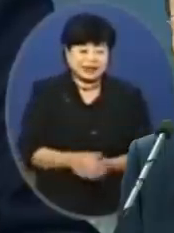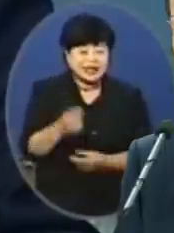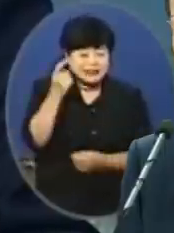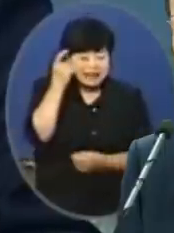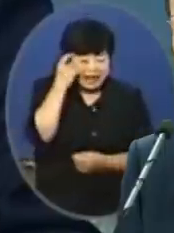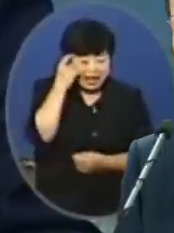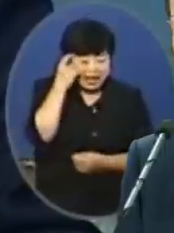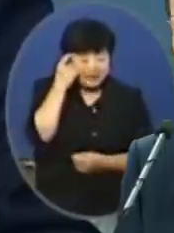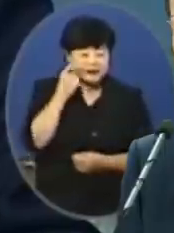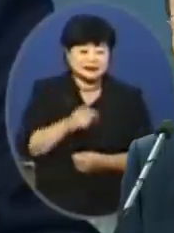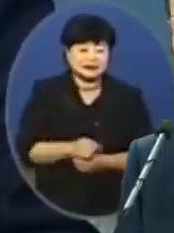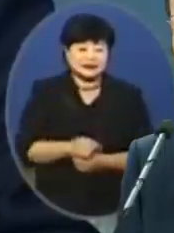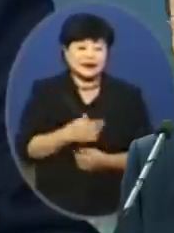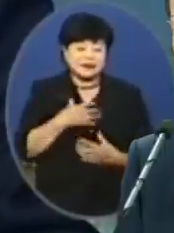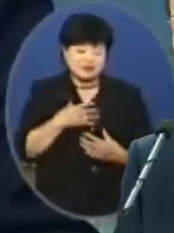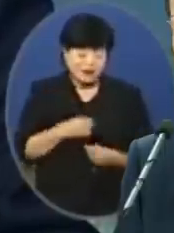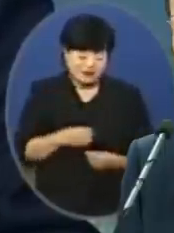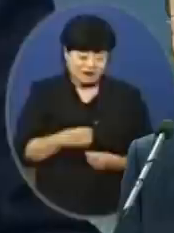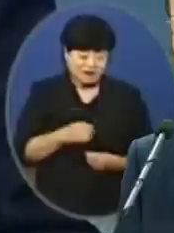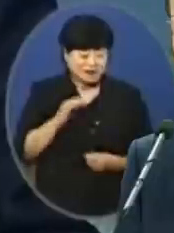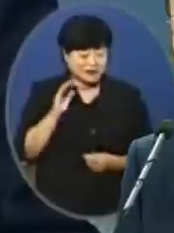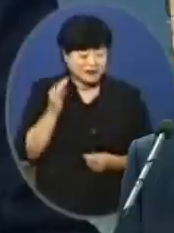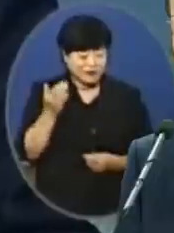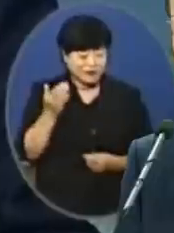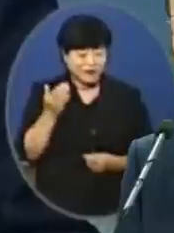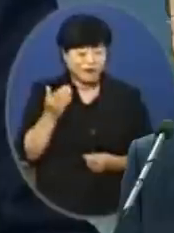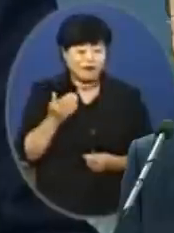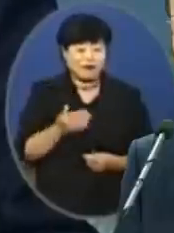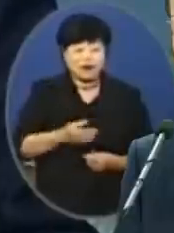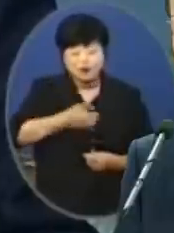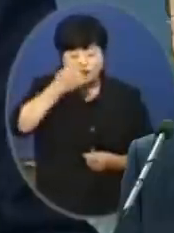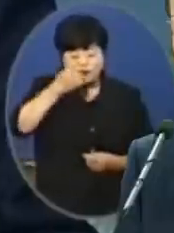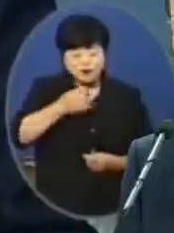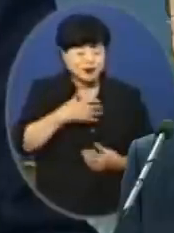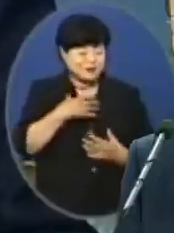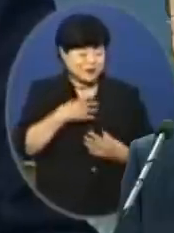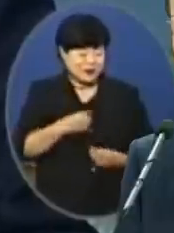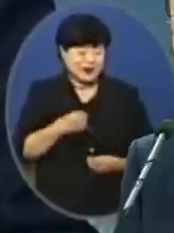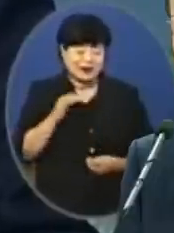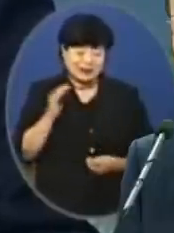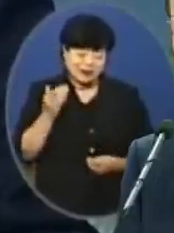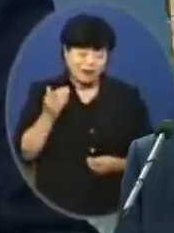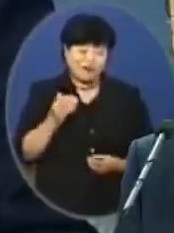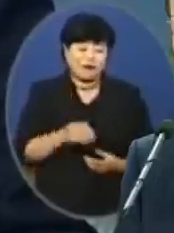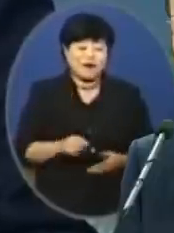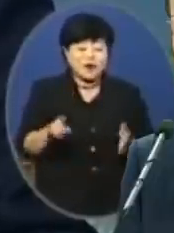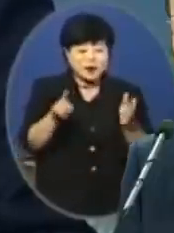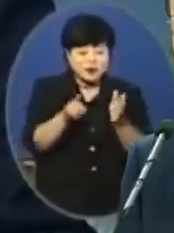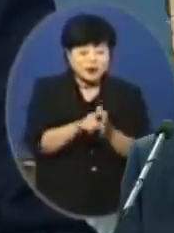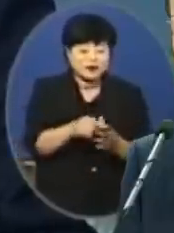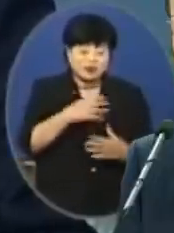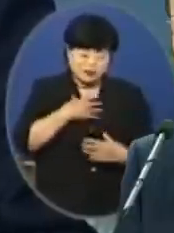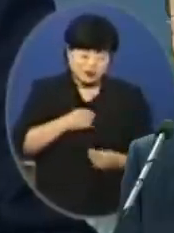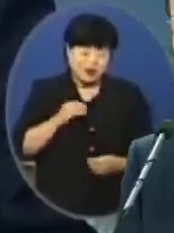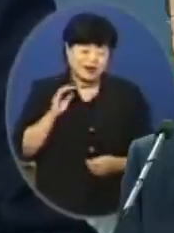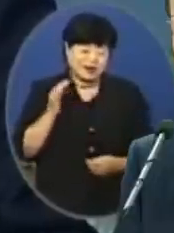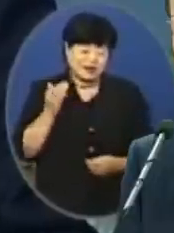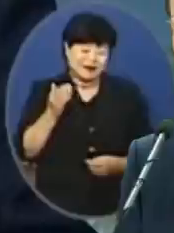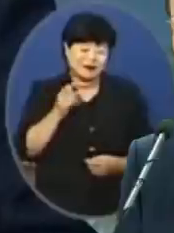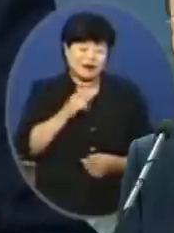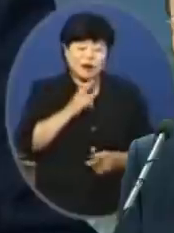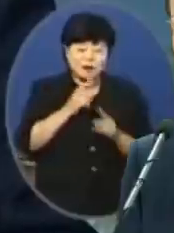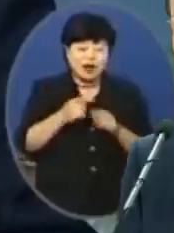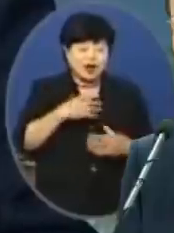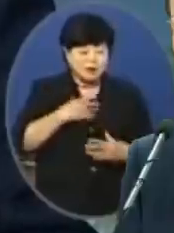생각이 평안해지고 꿈이 평안해지고 믿음이 평안해지고